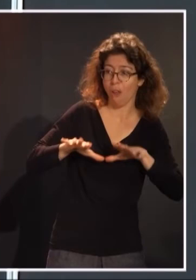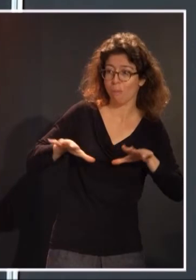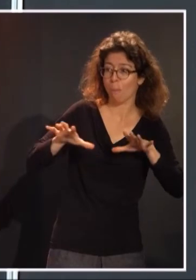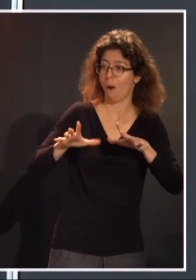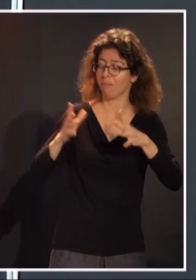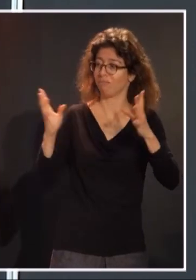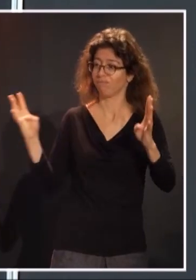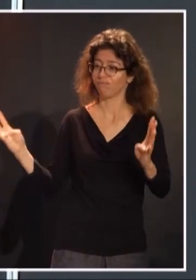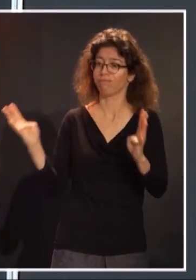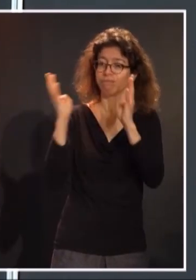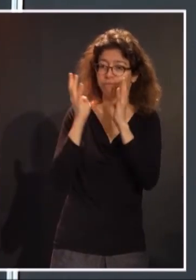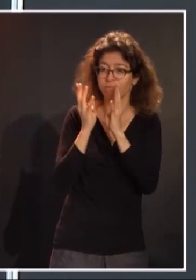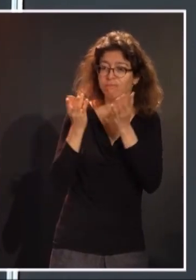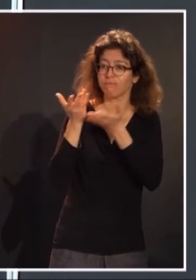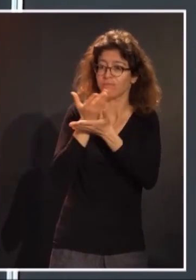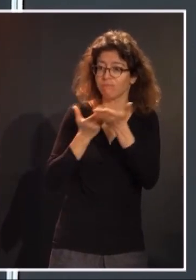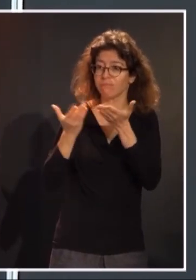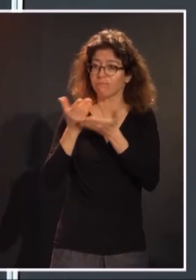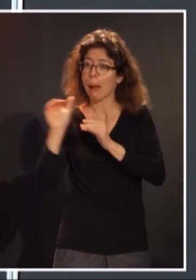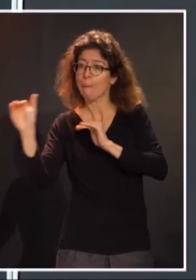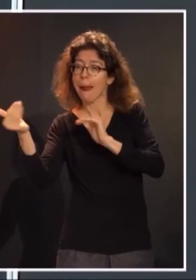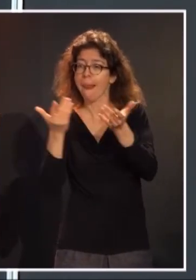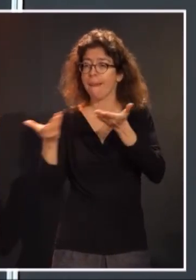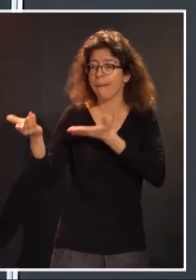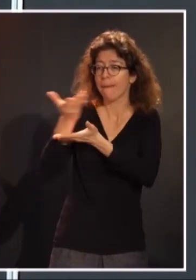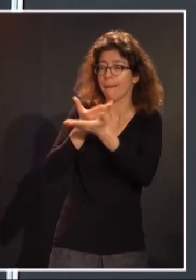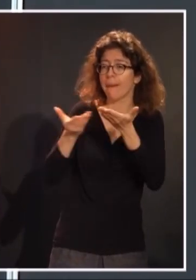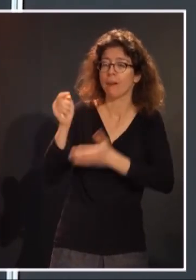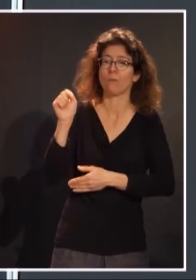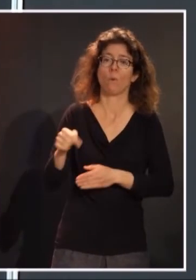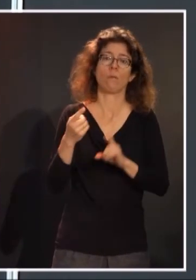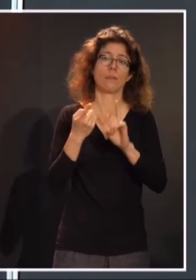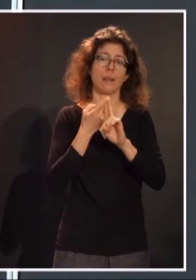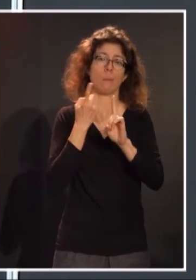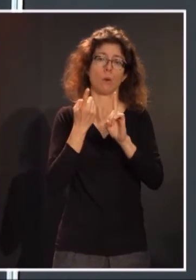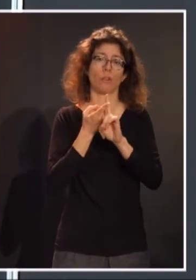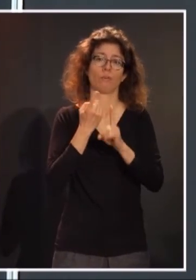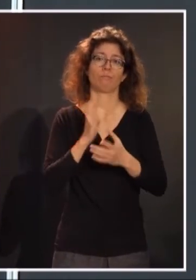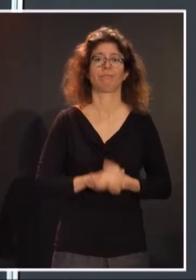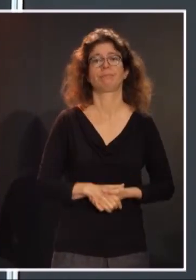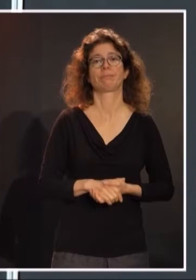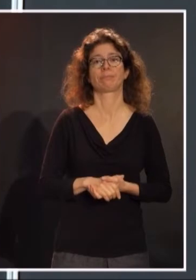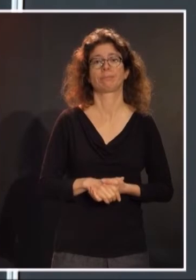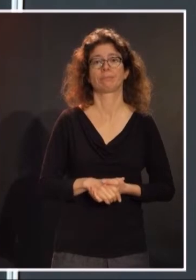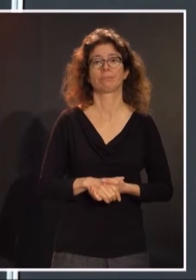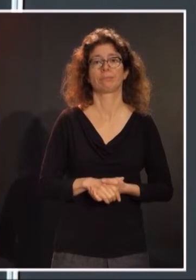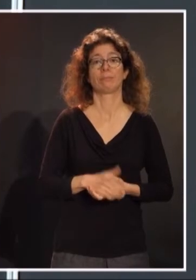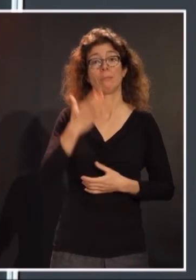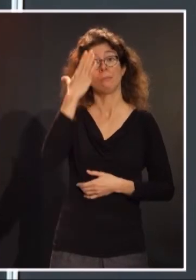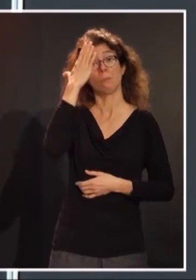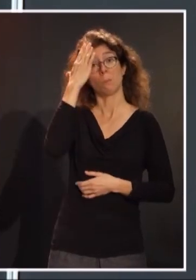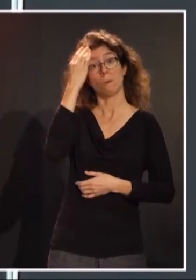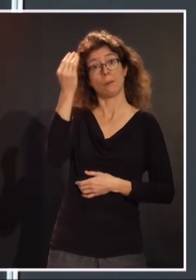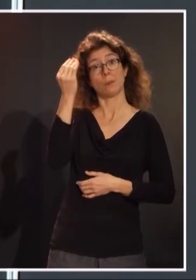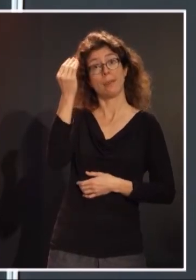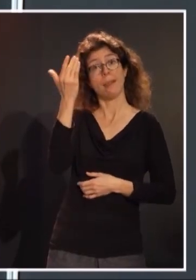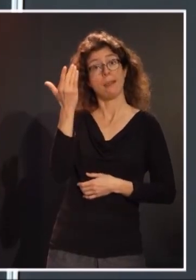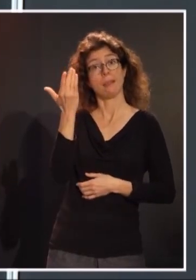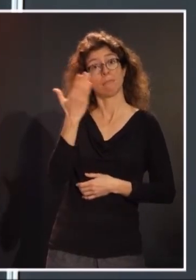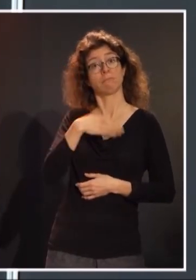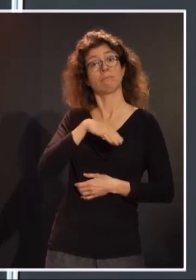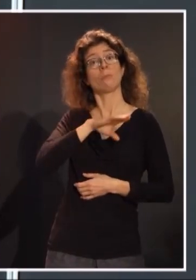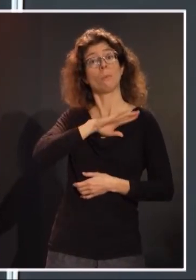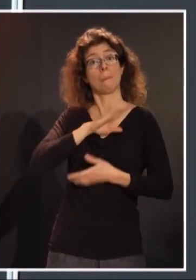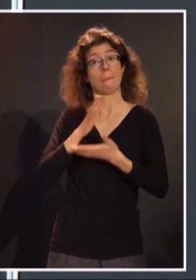de se rencontrer, de s'appeler. Ça, c'est important. Donc c'est une démarche que le professionnel qui porte un petit peu